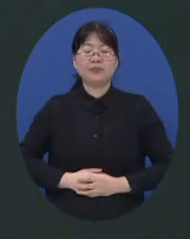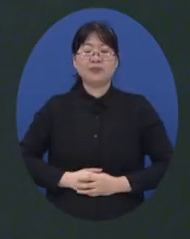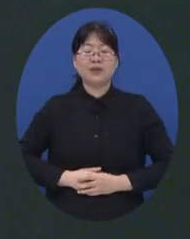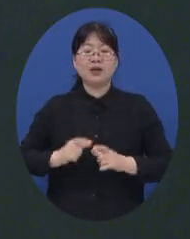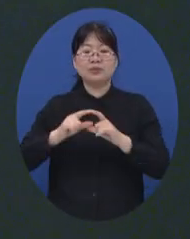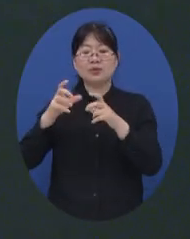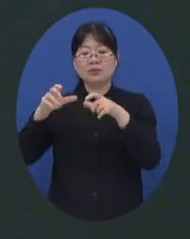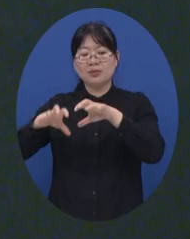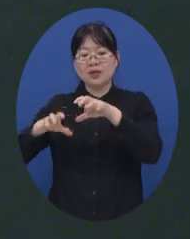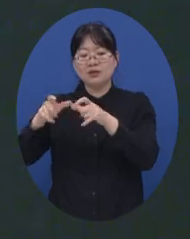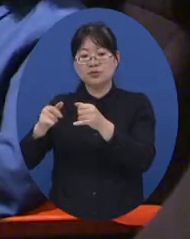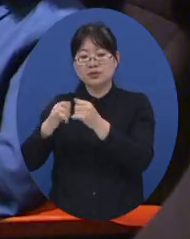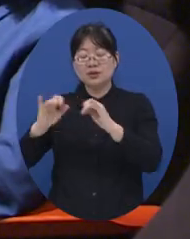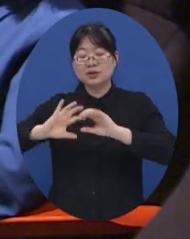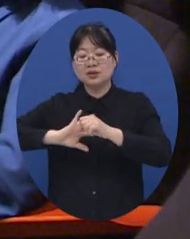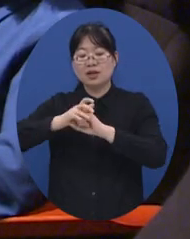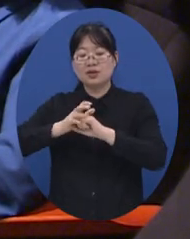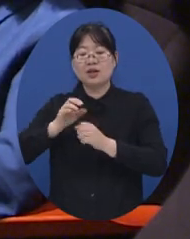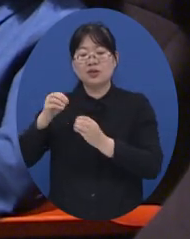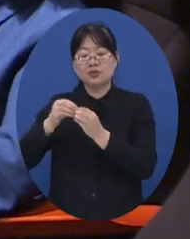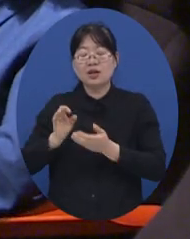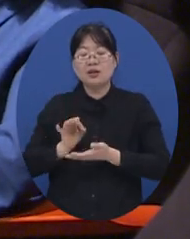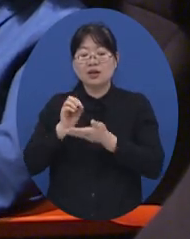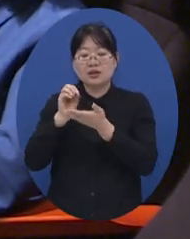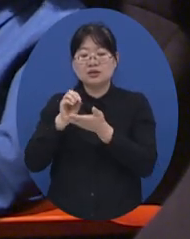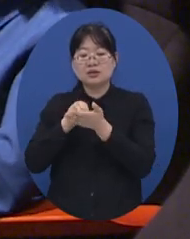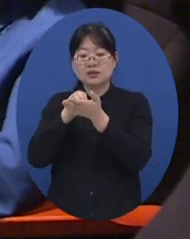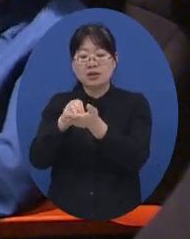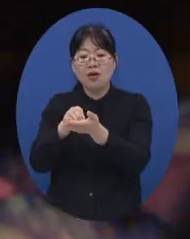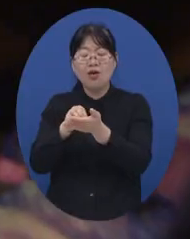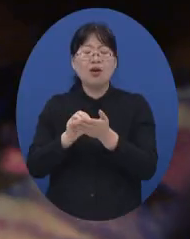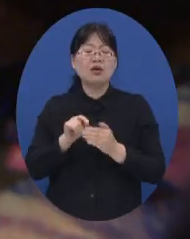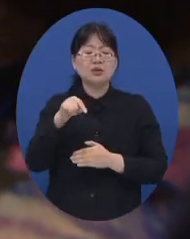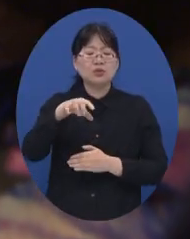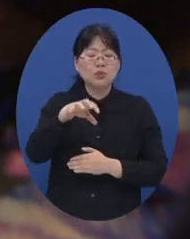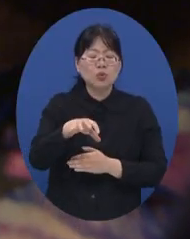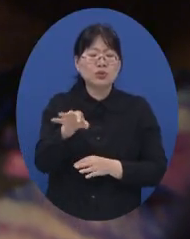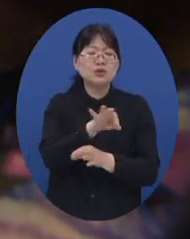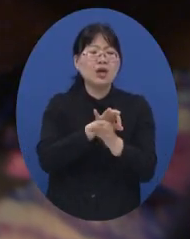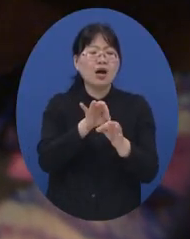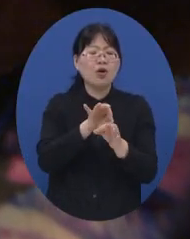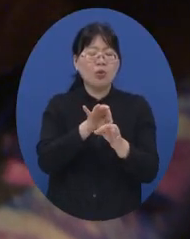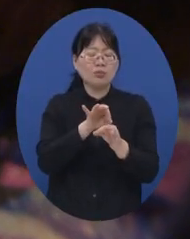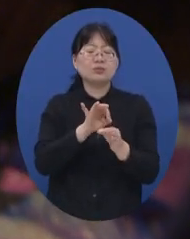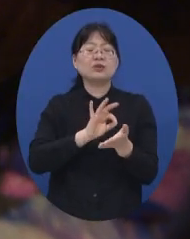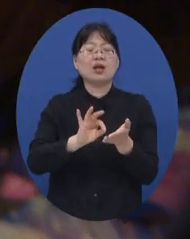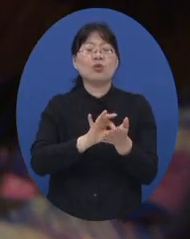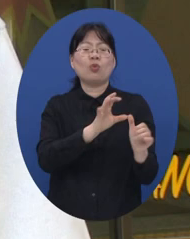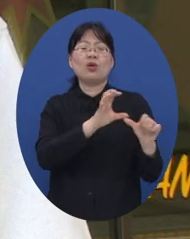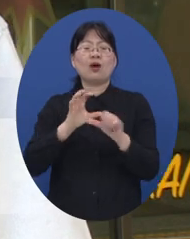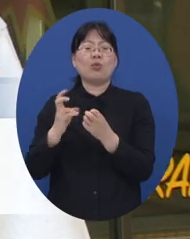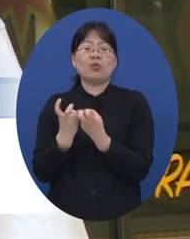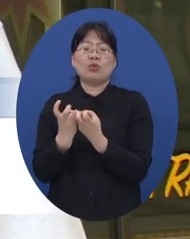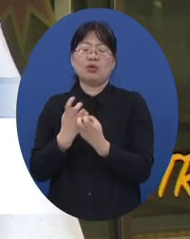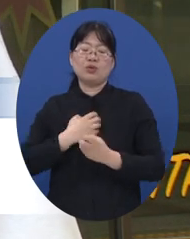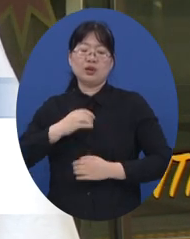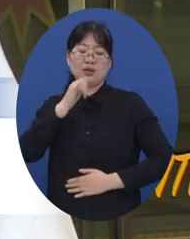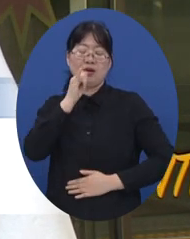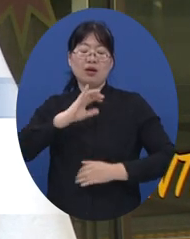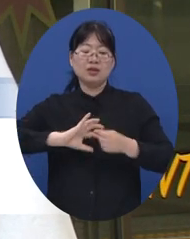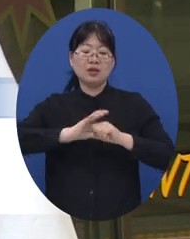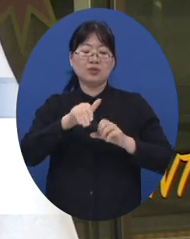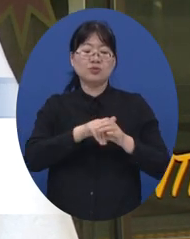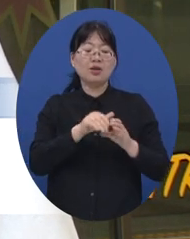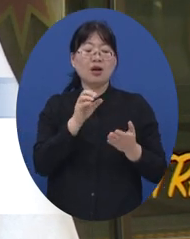일부 마을 주민들은 세계유산 등재 후 DMZ 런이 상업화되지 않을까 우려를 내비쳤습니다. 세계문화유산이